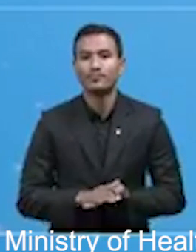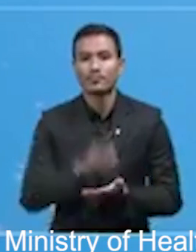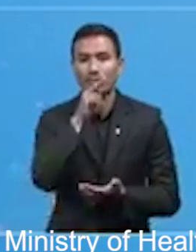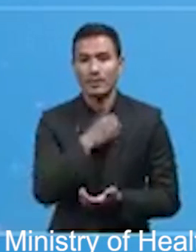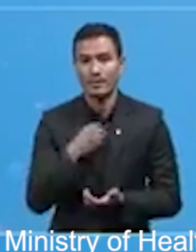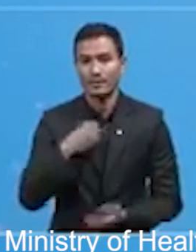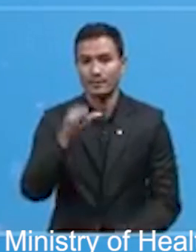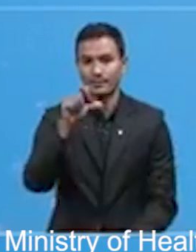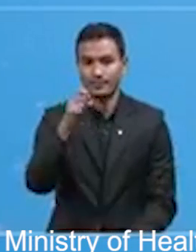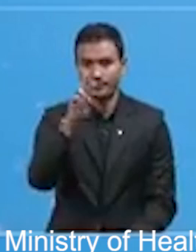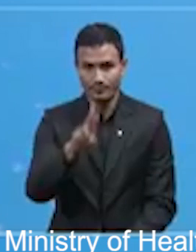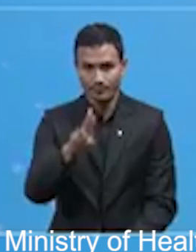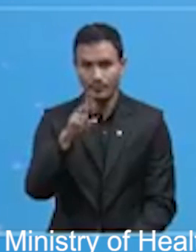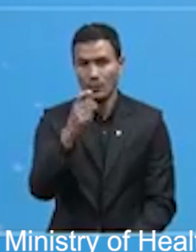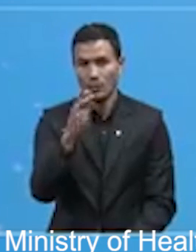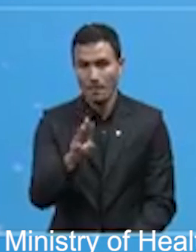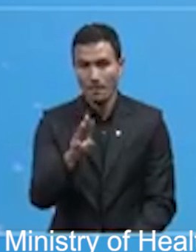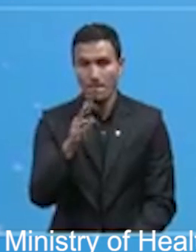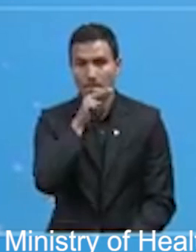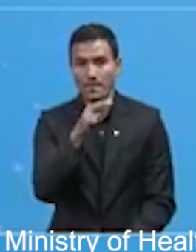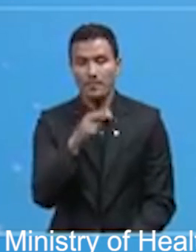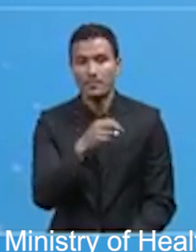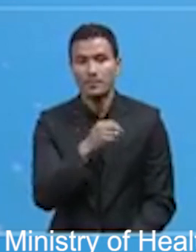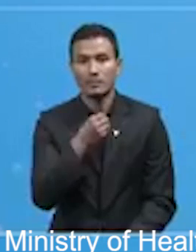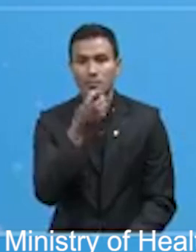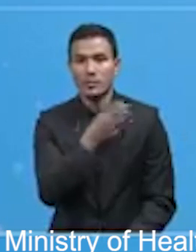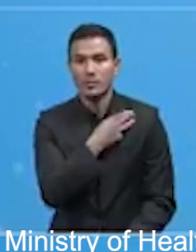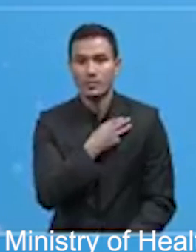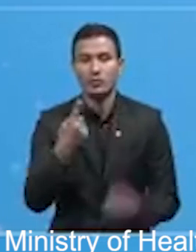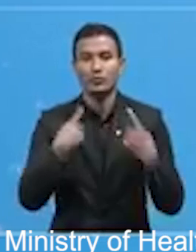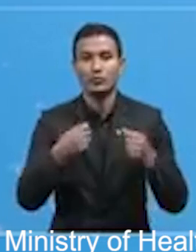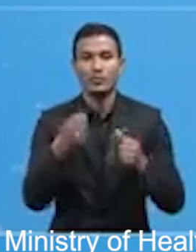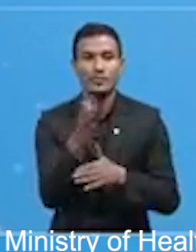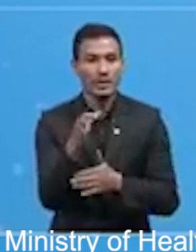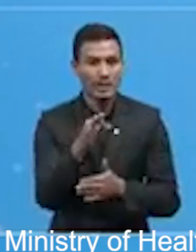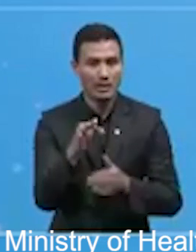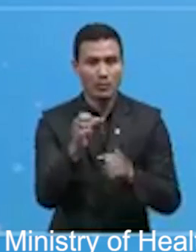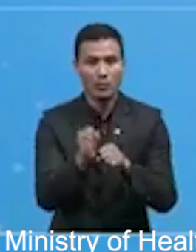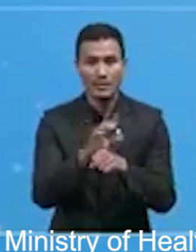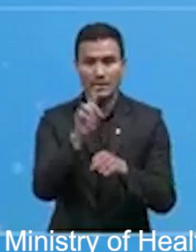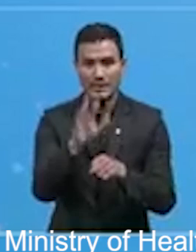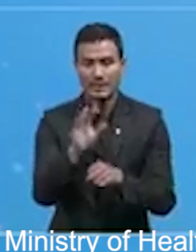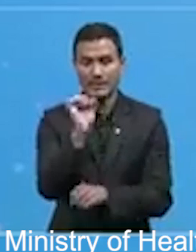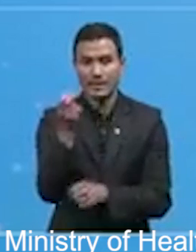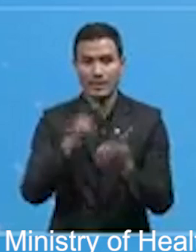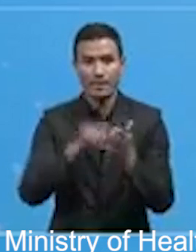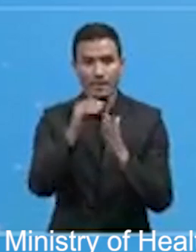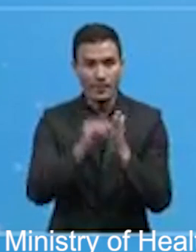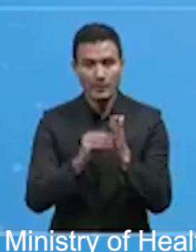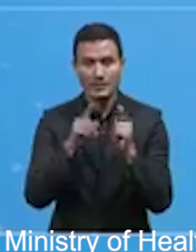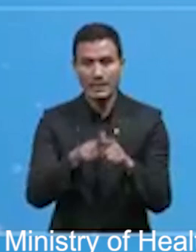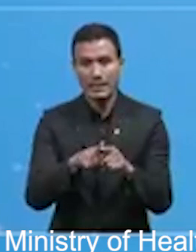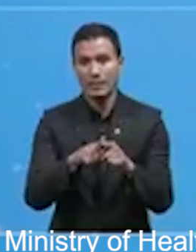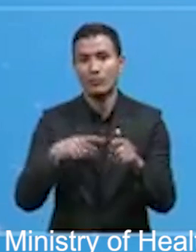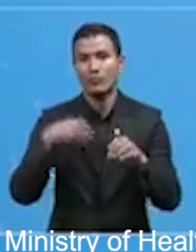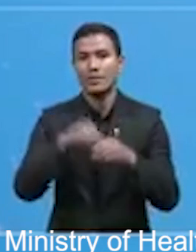म प्राध्यापक डाक्टर जागीरसुर गौतम, प्रवक्ता स्वास्थ्य तथा जनसंख्या मंत्रालय, COVID-19 को राष्ट्रीय अद्यावधिक विवरण का